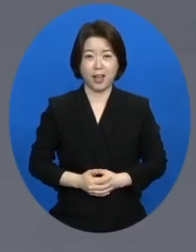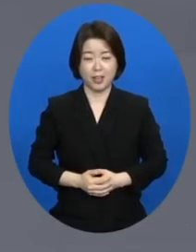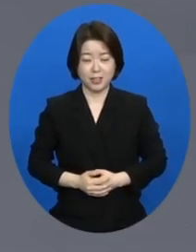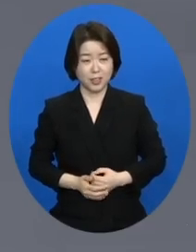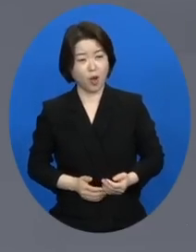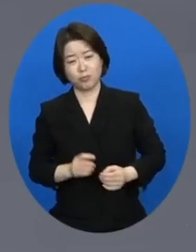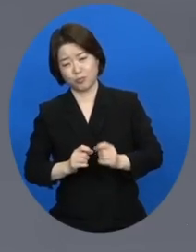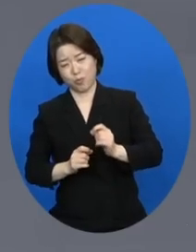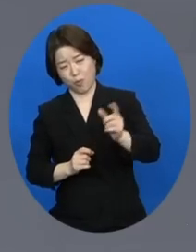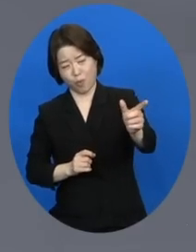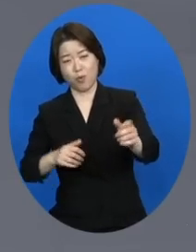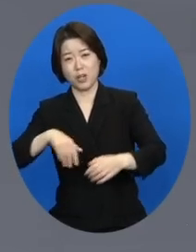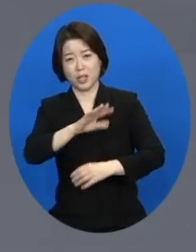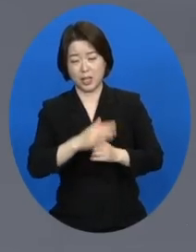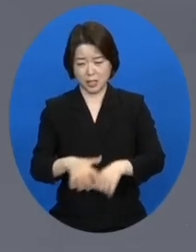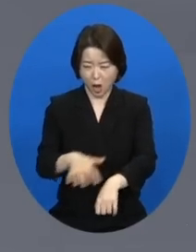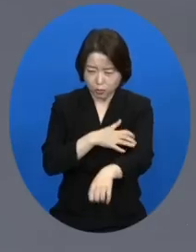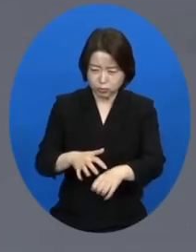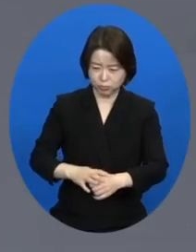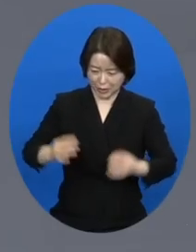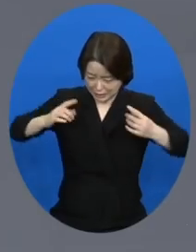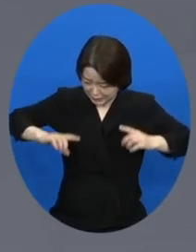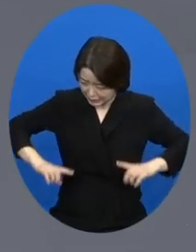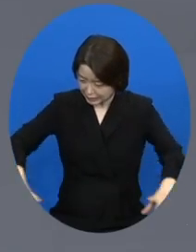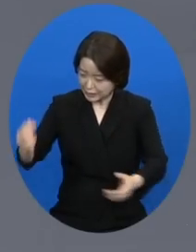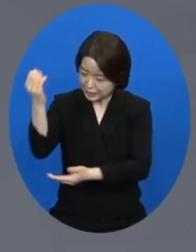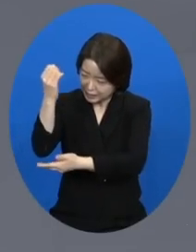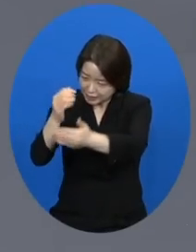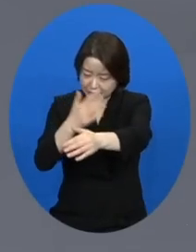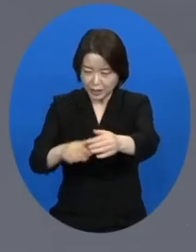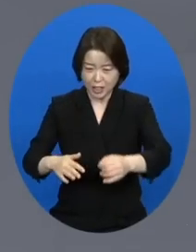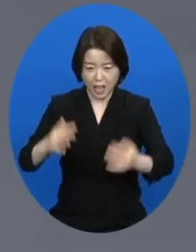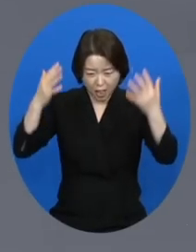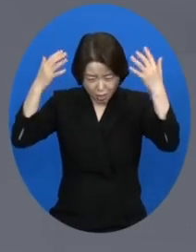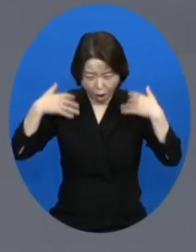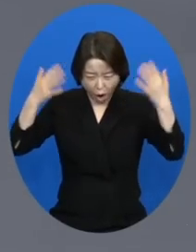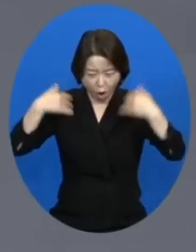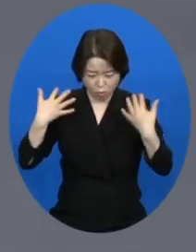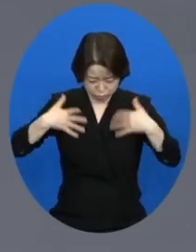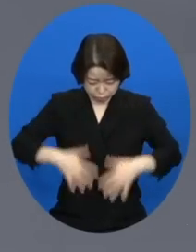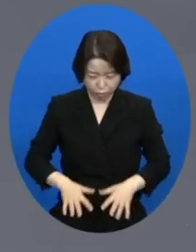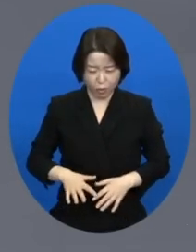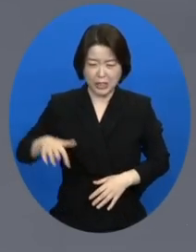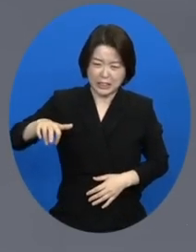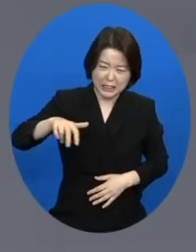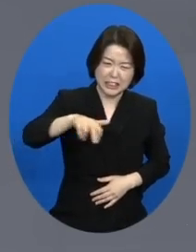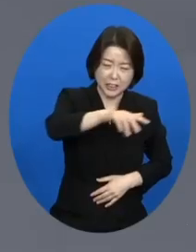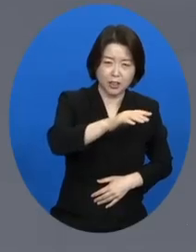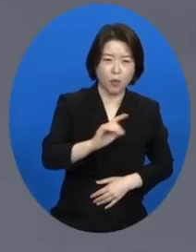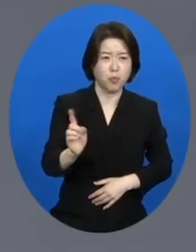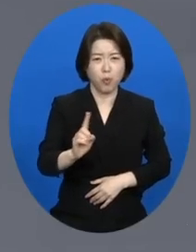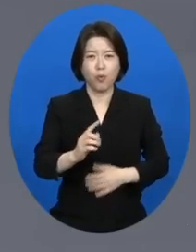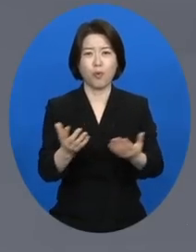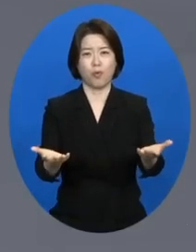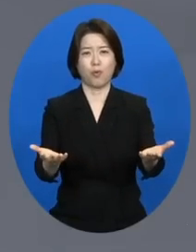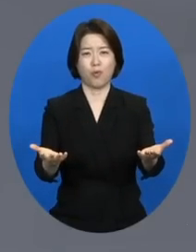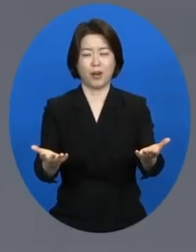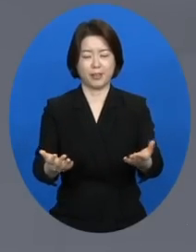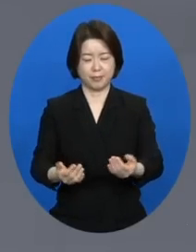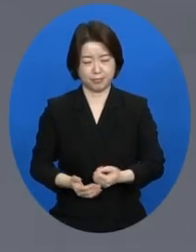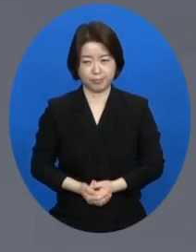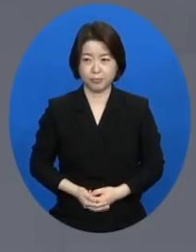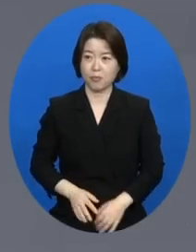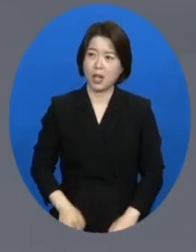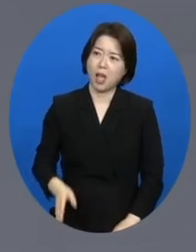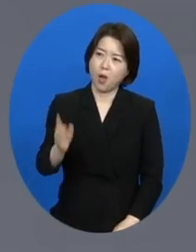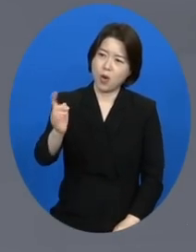가는데 그 먼 거리를 불편하게 긴 소매 입는 그 더운 옷을 입고 거기에 왜 갑니까? 그러니까 형들이 야